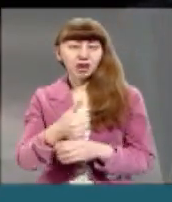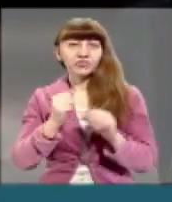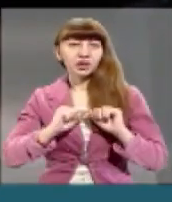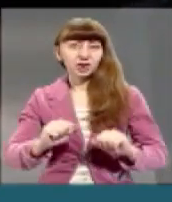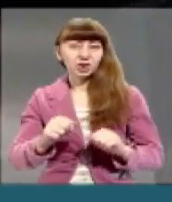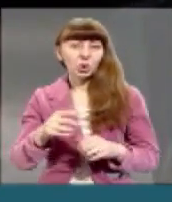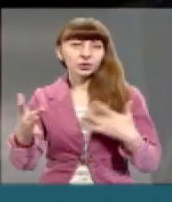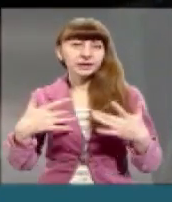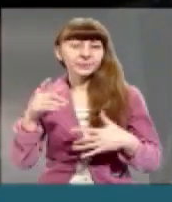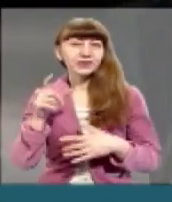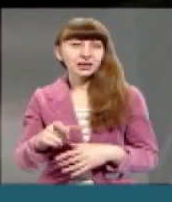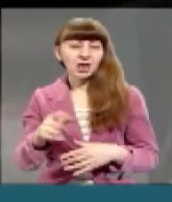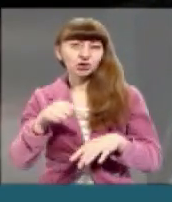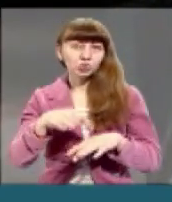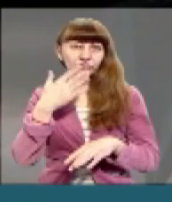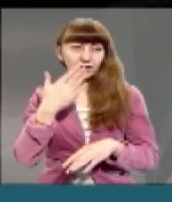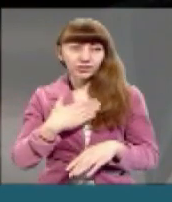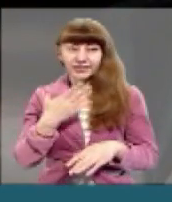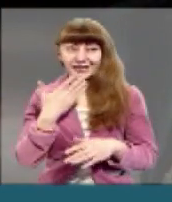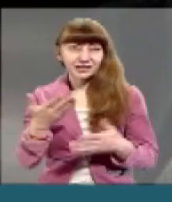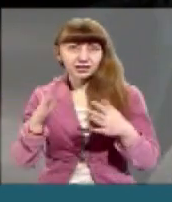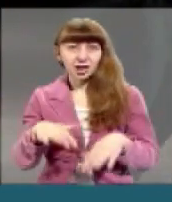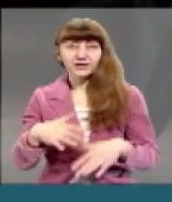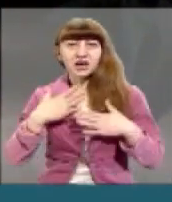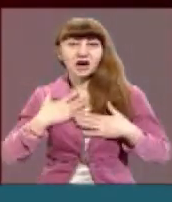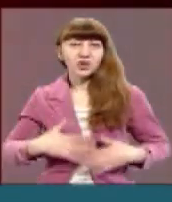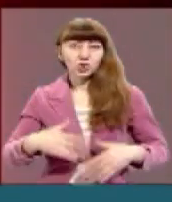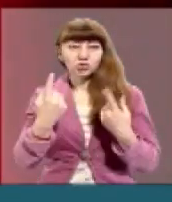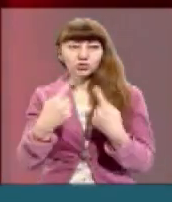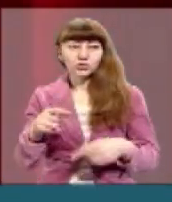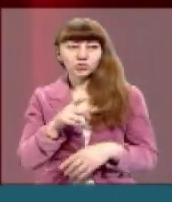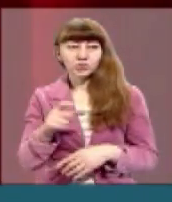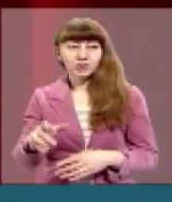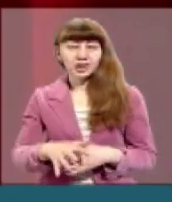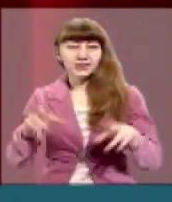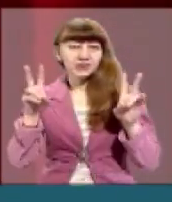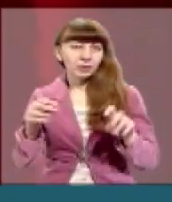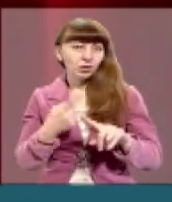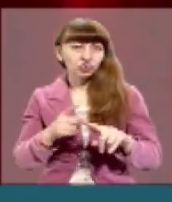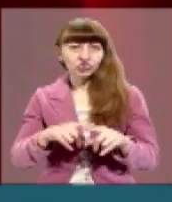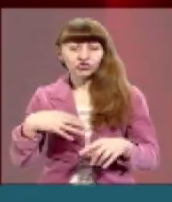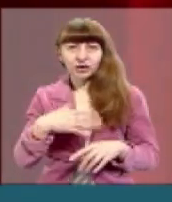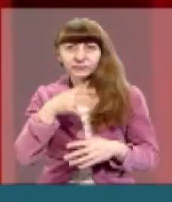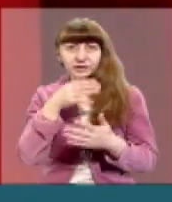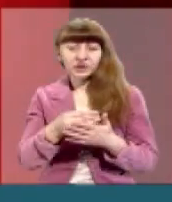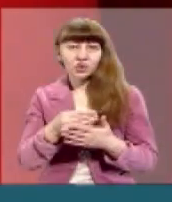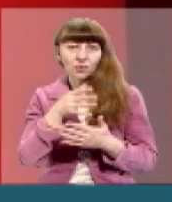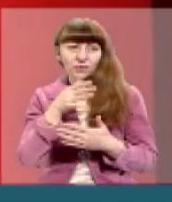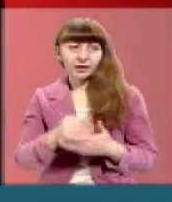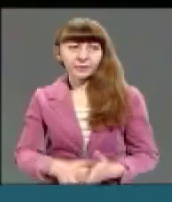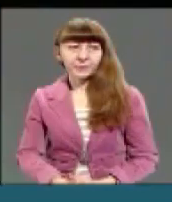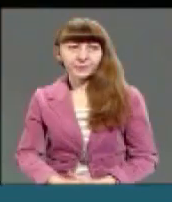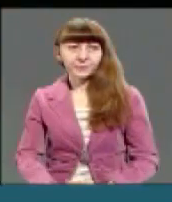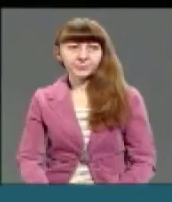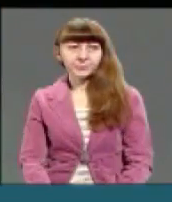басынан өткерген махаббат сезімі кімді болмасын бей жай қалдырмайды. Өз заманында өзекті болған тақырып бүгінгі көрерменге де ой салары анық,